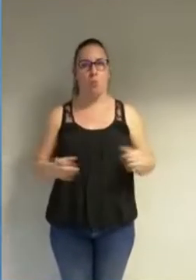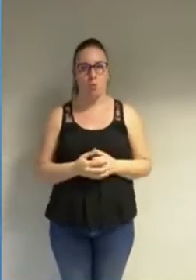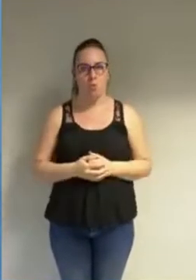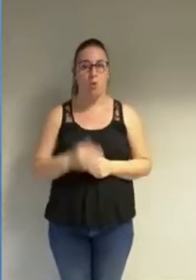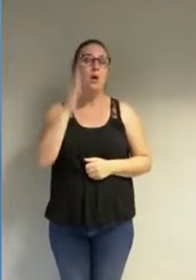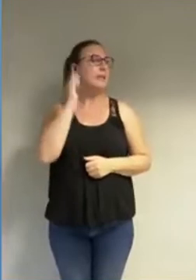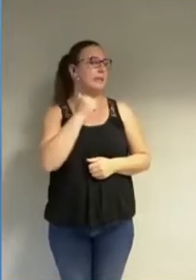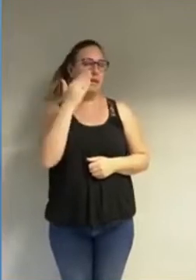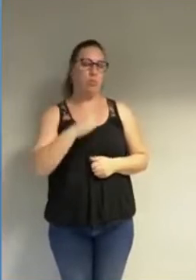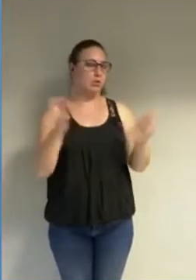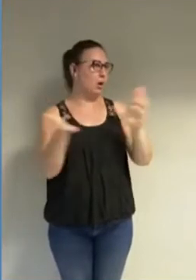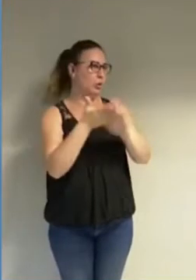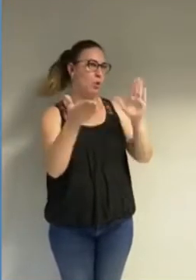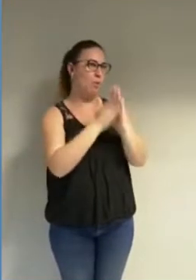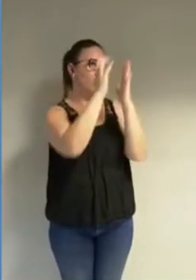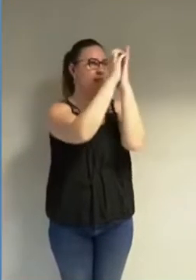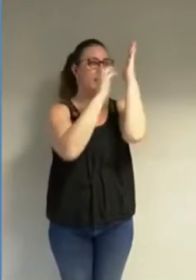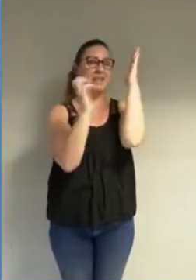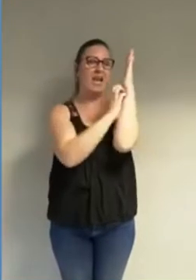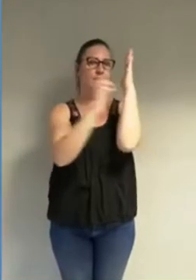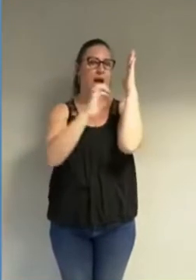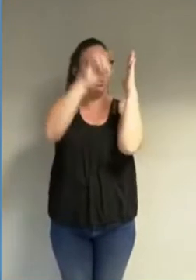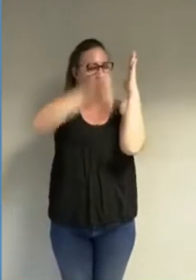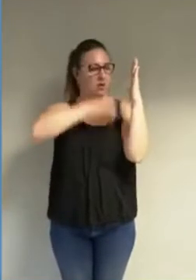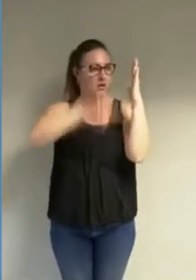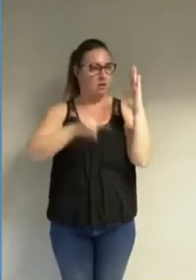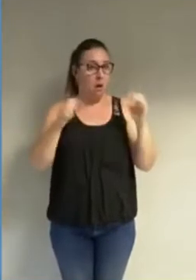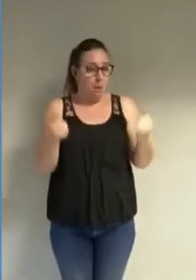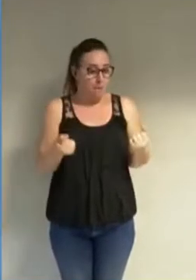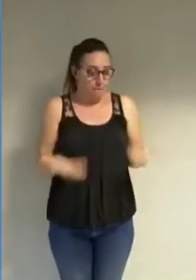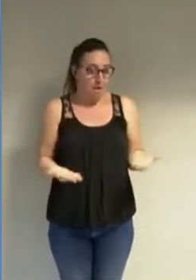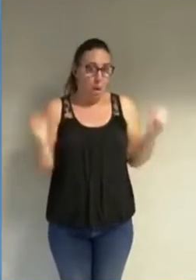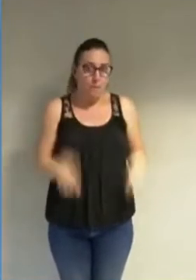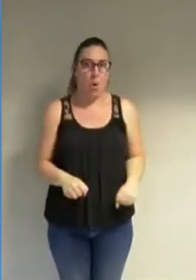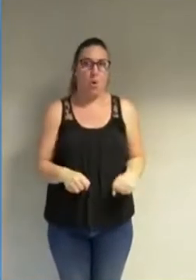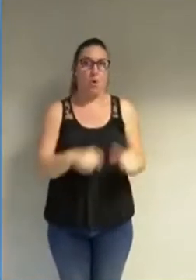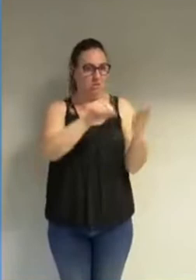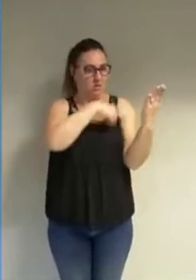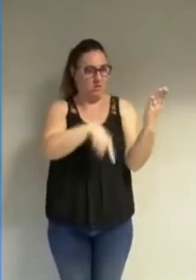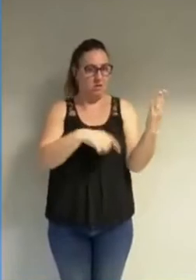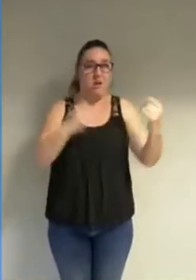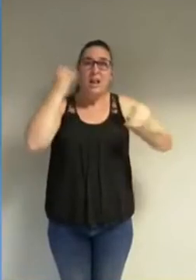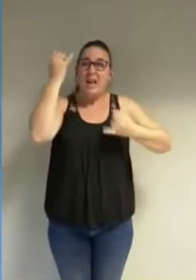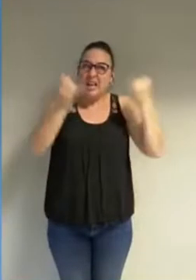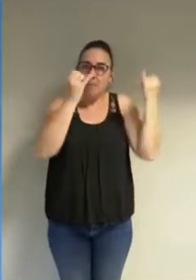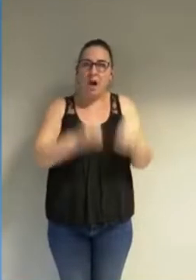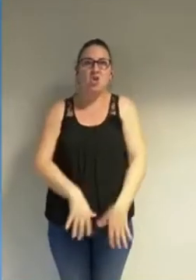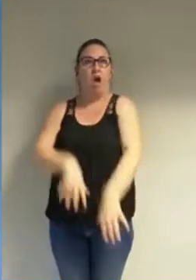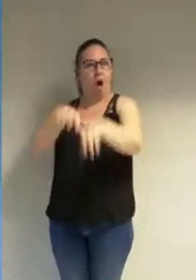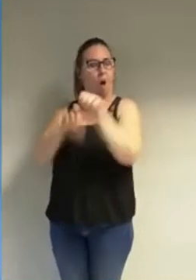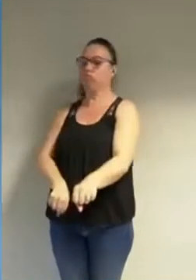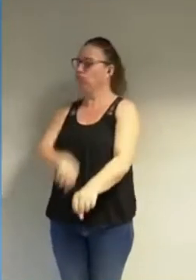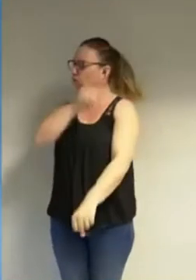vous demandons de retirer cette délibération. Il est encore temps. Et si vous décidiez de la maintenir, nous